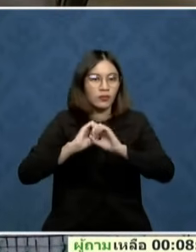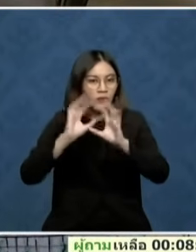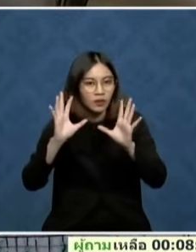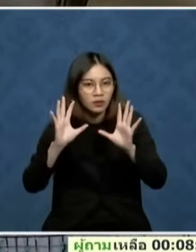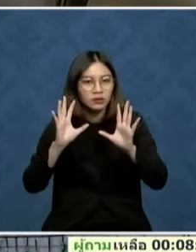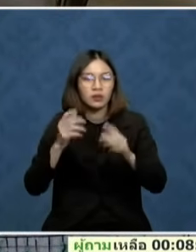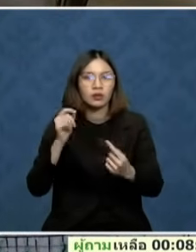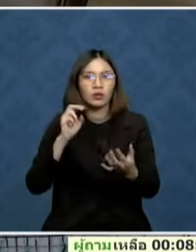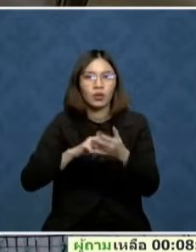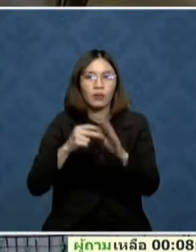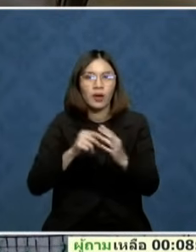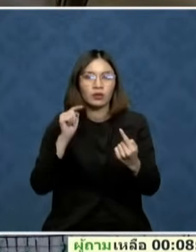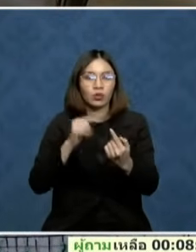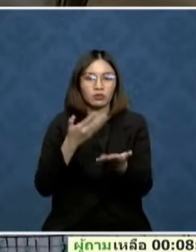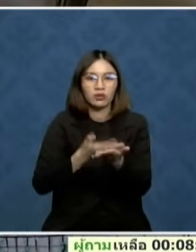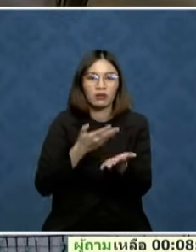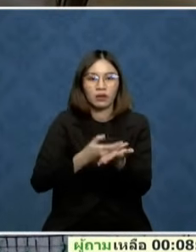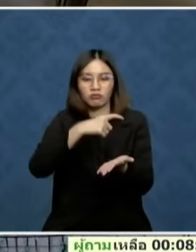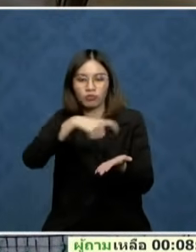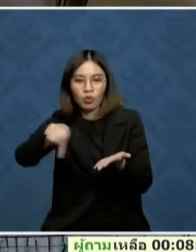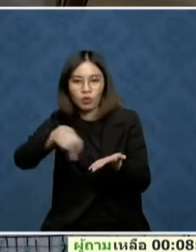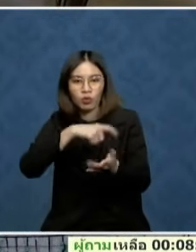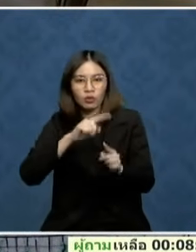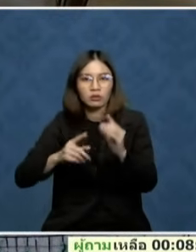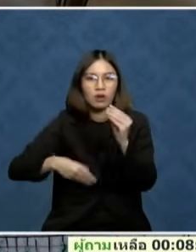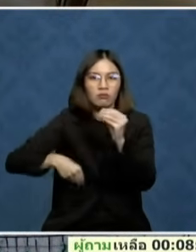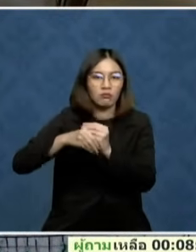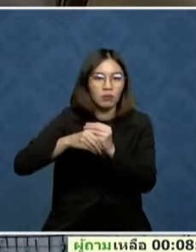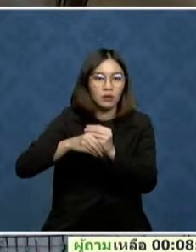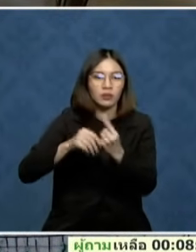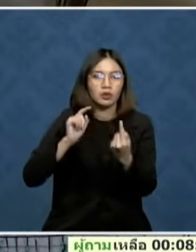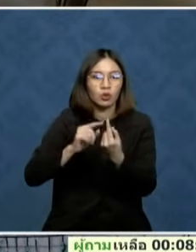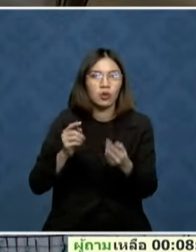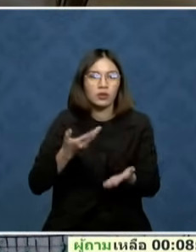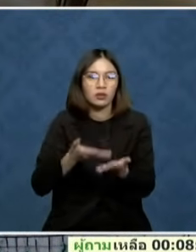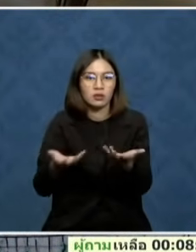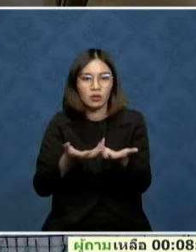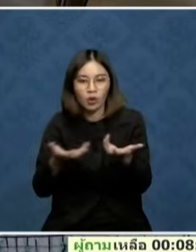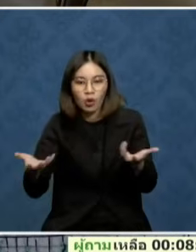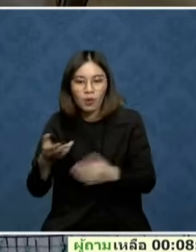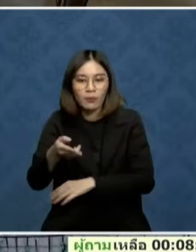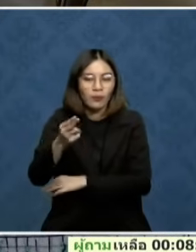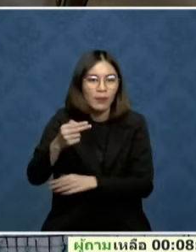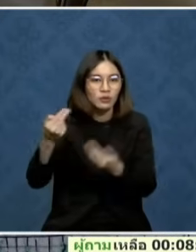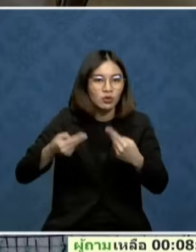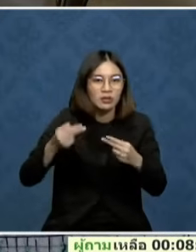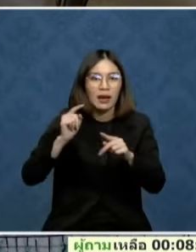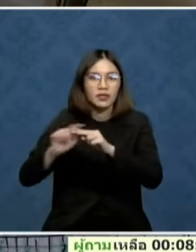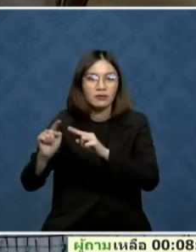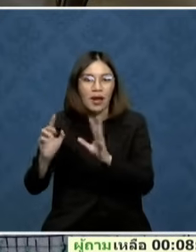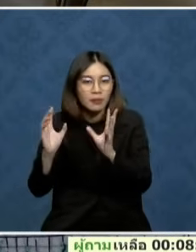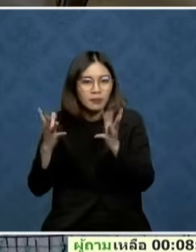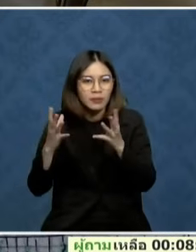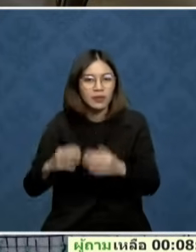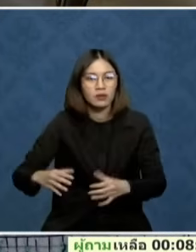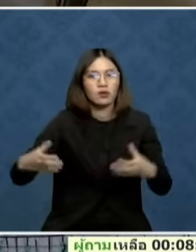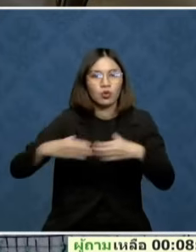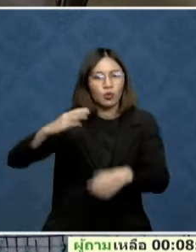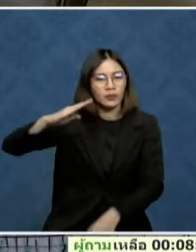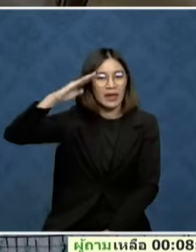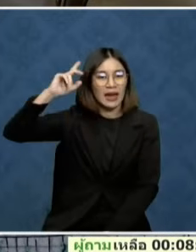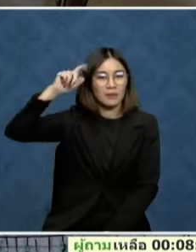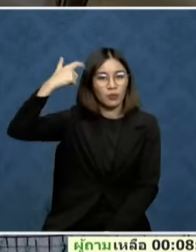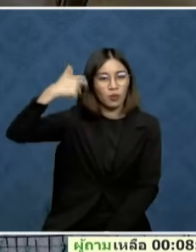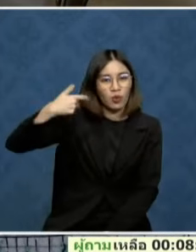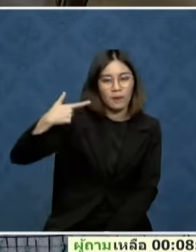ที่บ่งชี้ว่าธุรกรรมทางการเงินที่เพิ่มขึ้นเกิดจากการซื้อขายอาวุธโดยตรงหรือมีกองทัพเมียนมาเป็นผู้ได้รับ